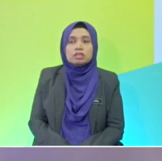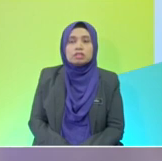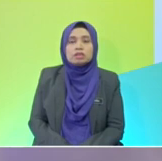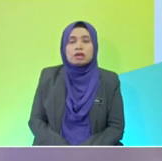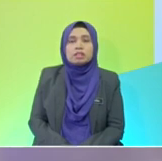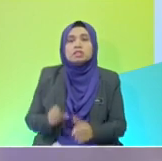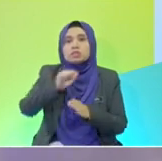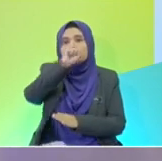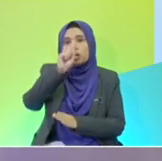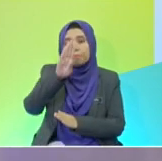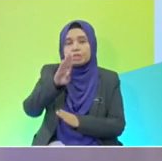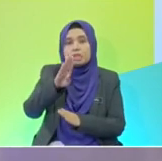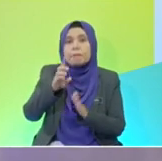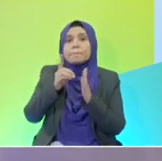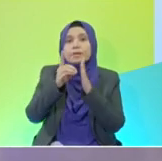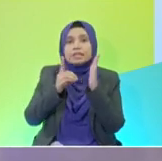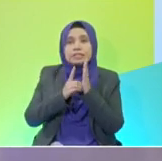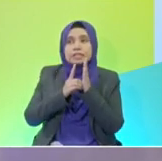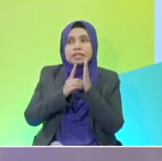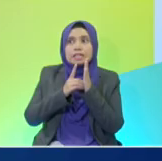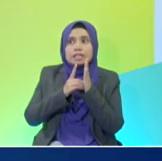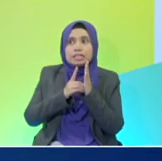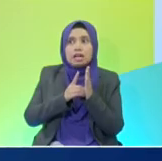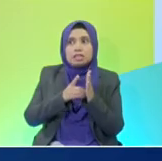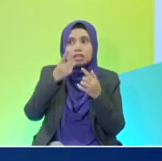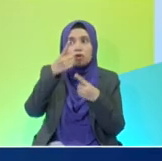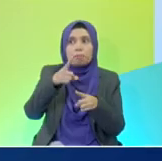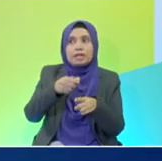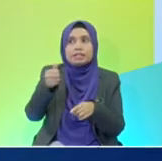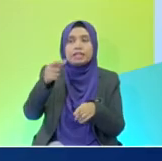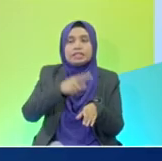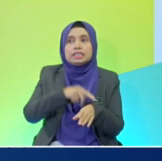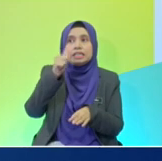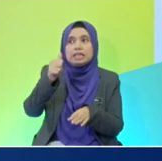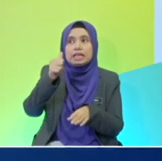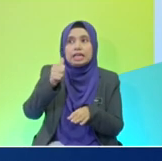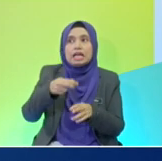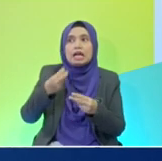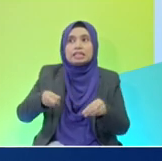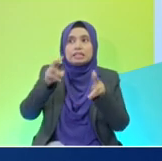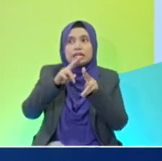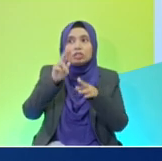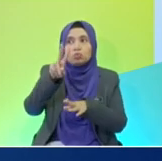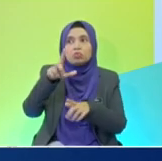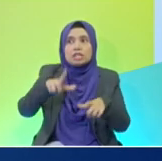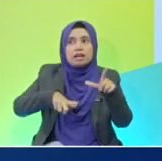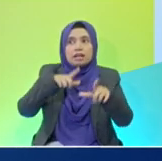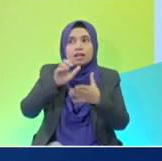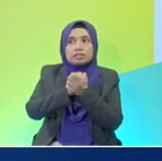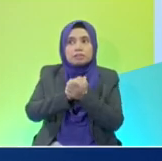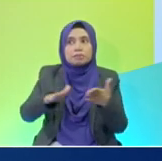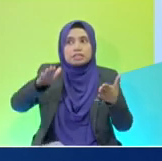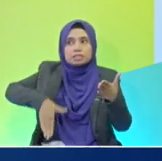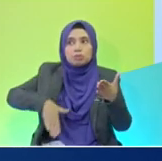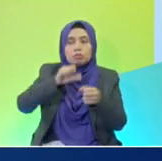berdasarkan jawaban anda di e pump down nantikan 2 langkah keselamatan sebelum kejadian dilakukan biasanya unik